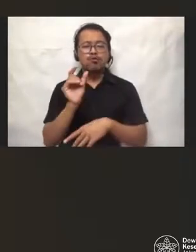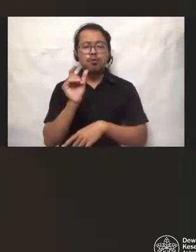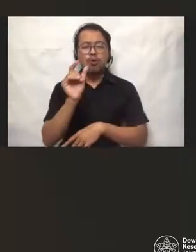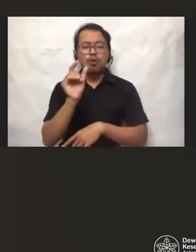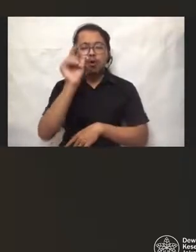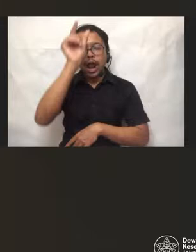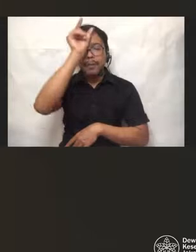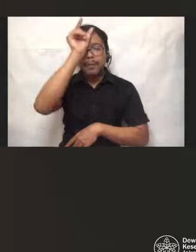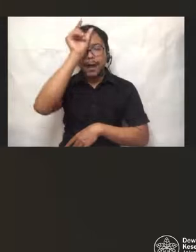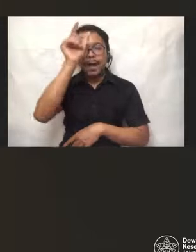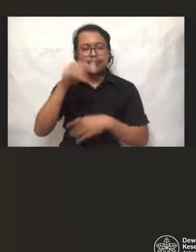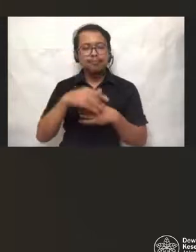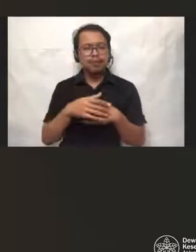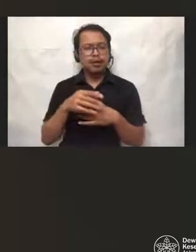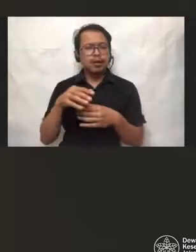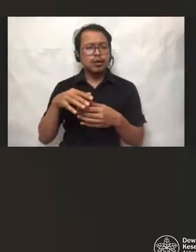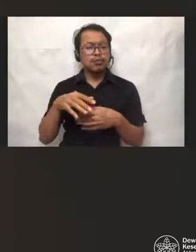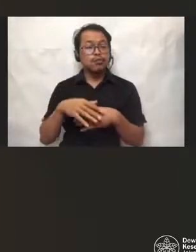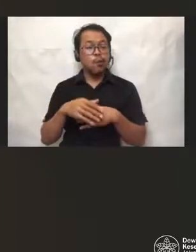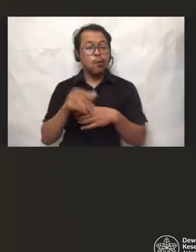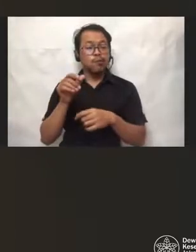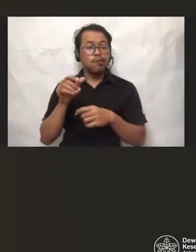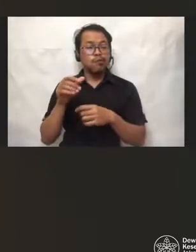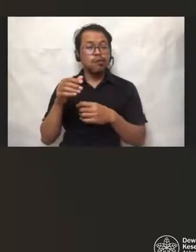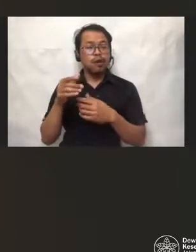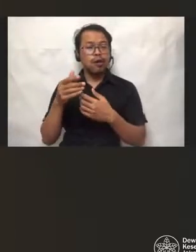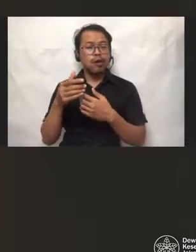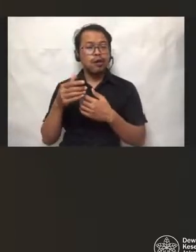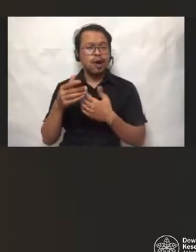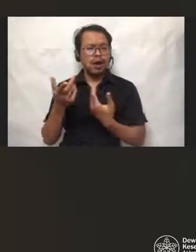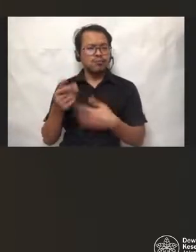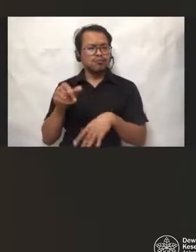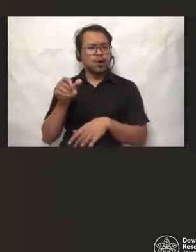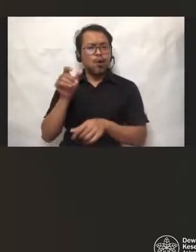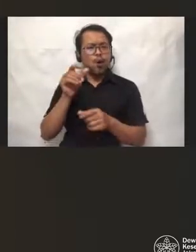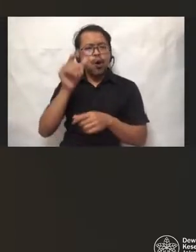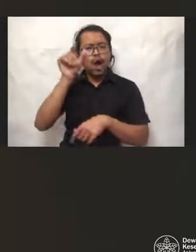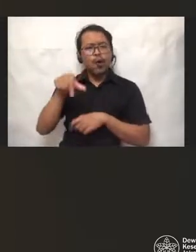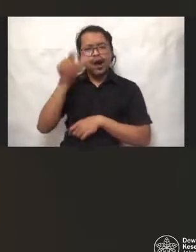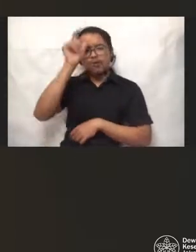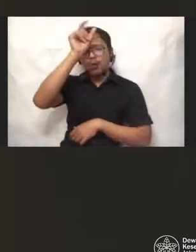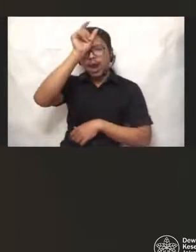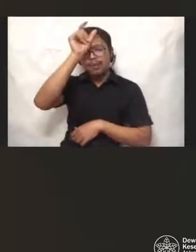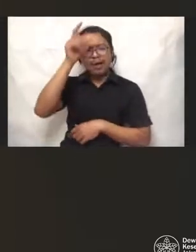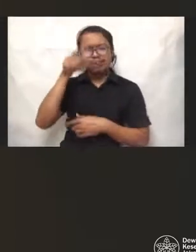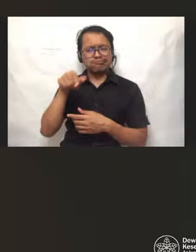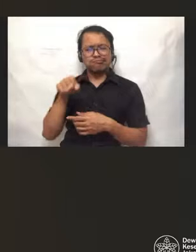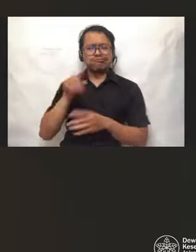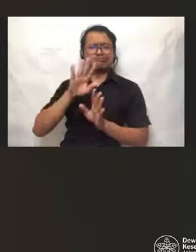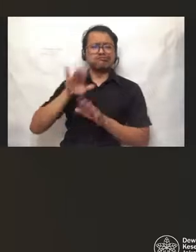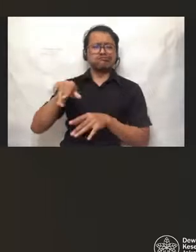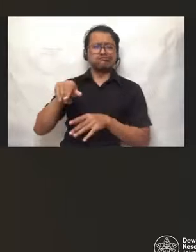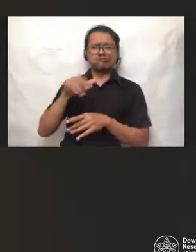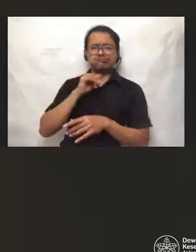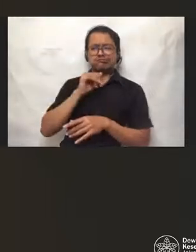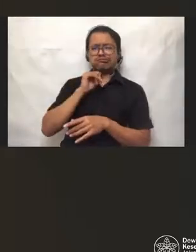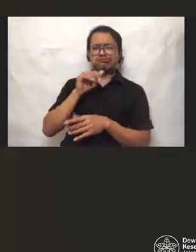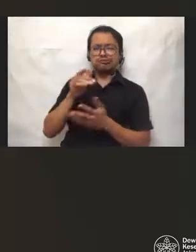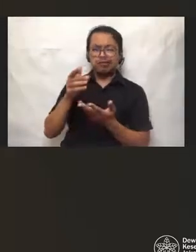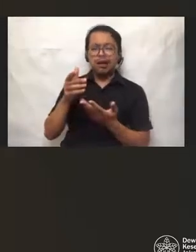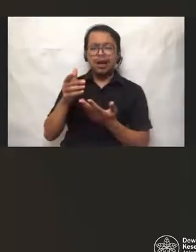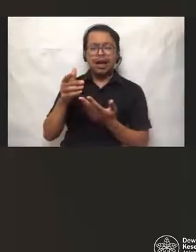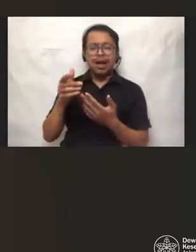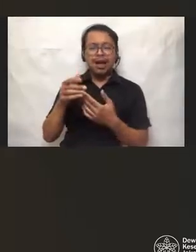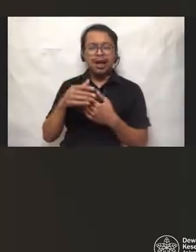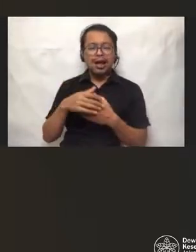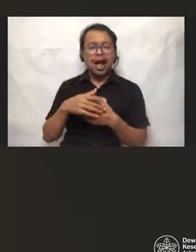saudara. Sempat meremehkan kehadirannya, para ulama itu berbalik menjadi sangat hormat. Telah mereka beradu ilmu